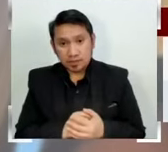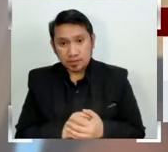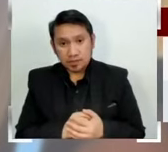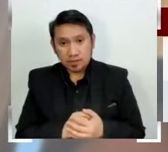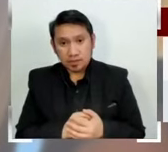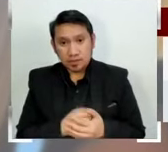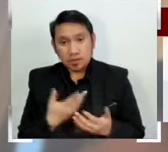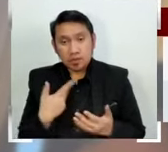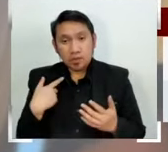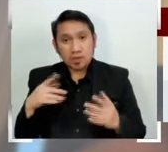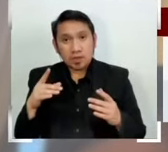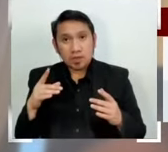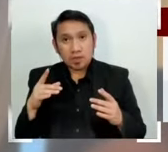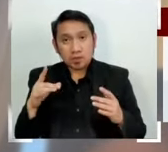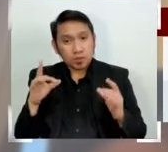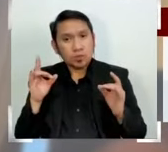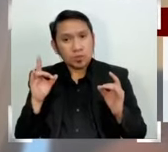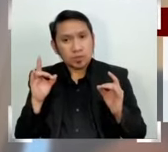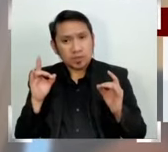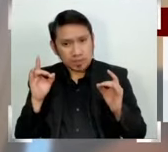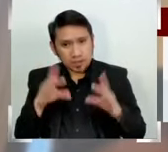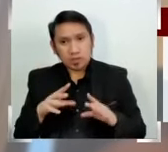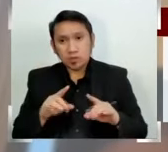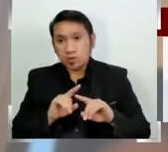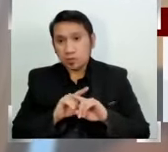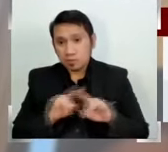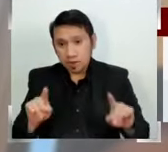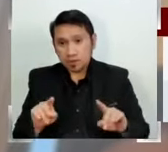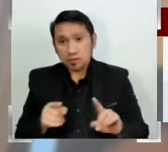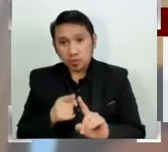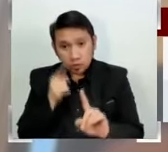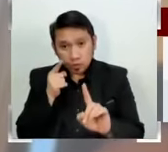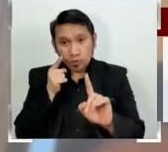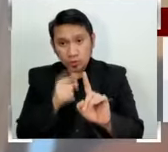agnostic but also geared towards